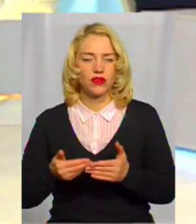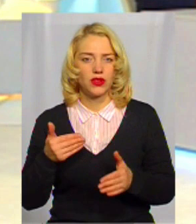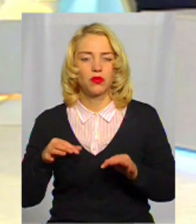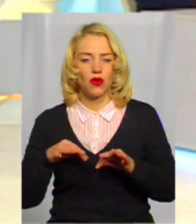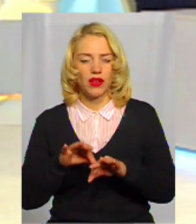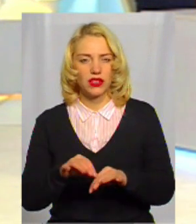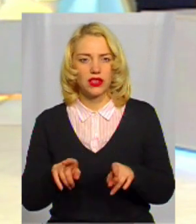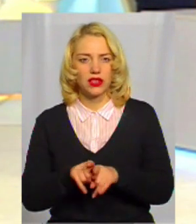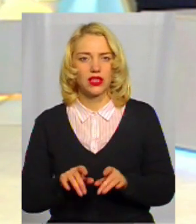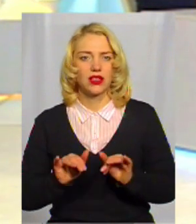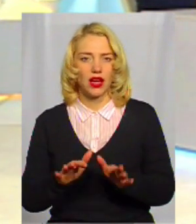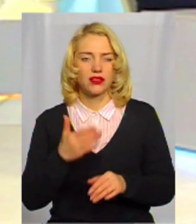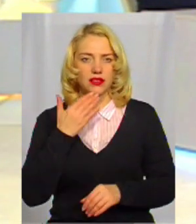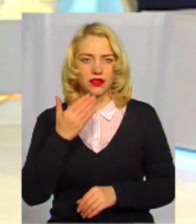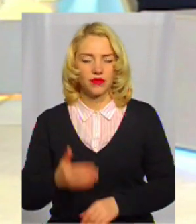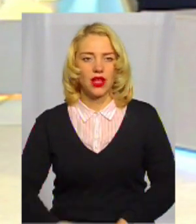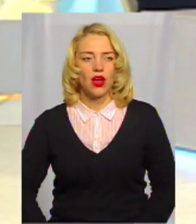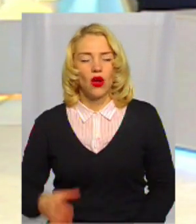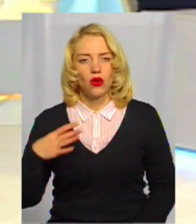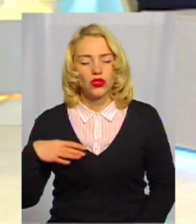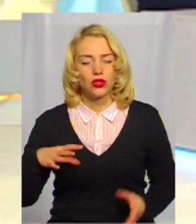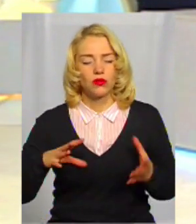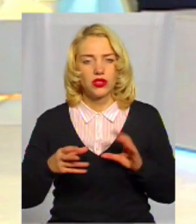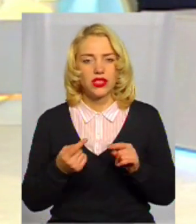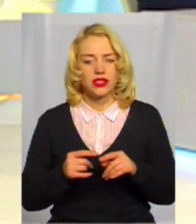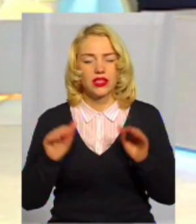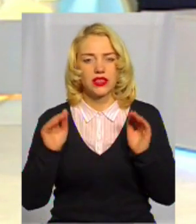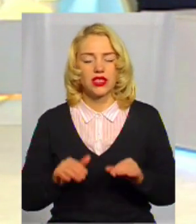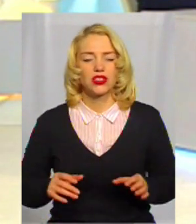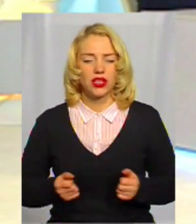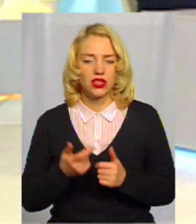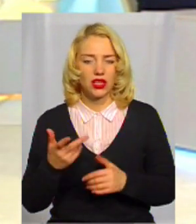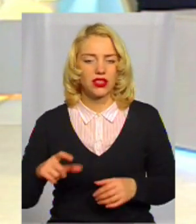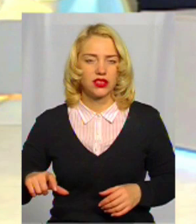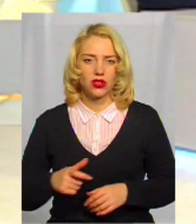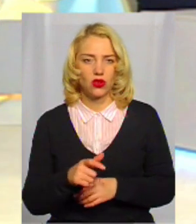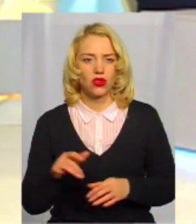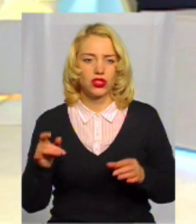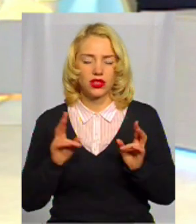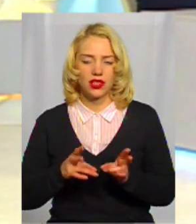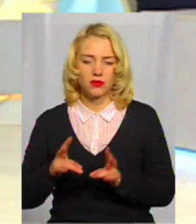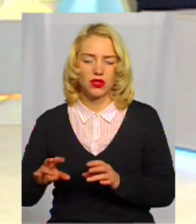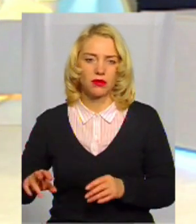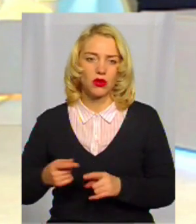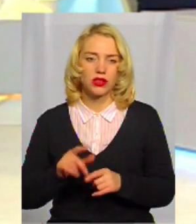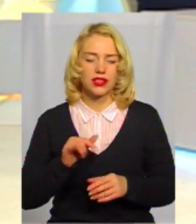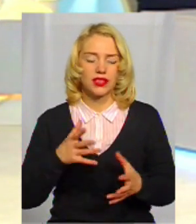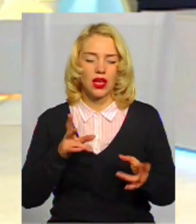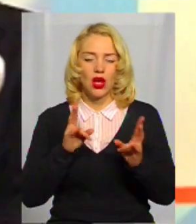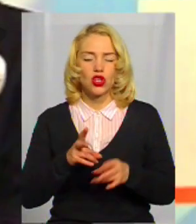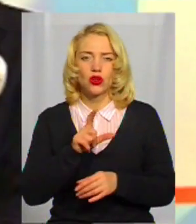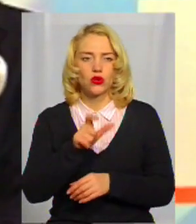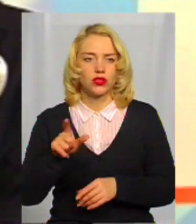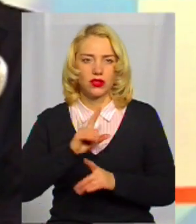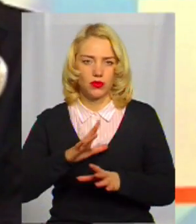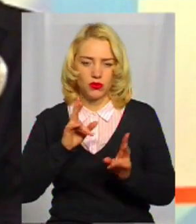проведення таких акцій? Ну, звичайно, очікуємо результату – це зниження кількості дорожньо-транспортних пригод, в першу чергу з потерпілими, щоб